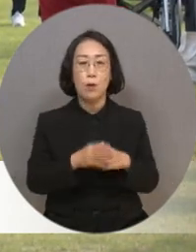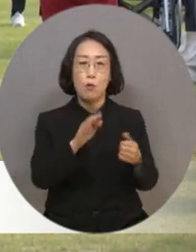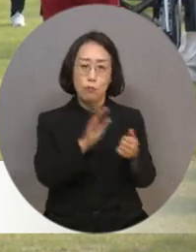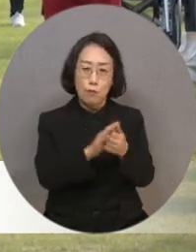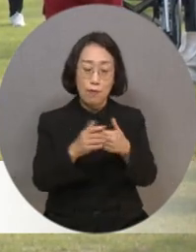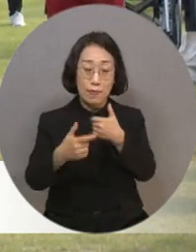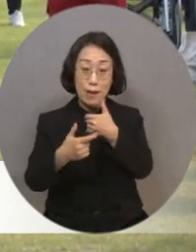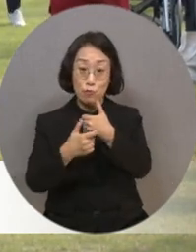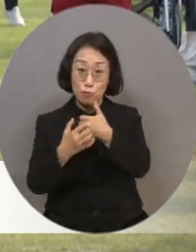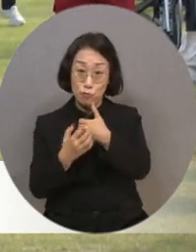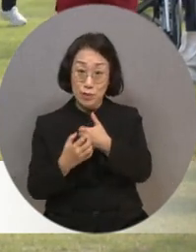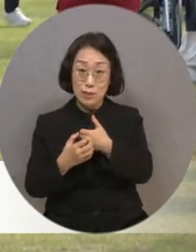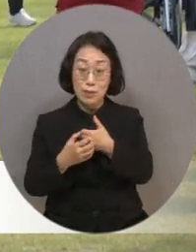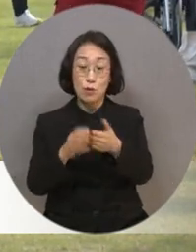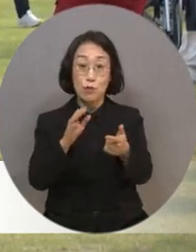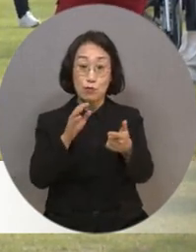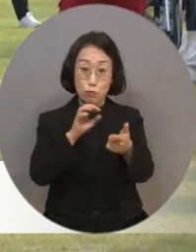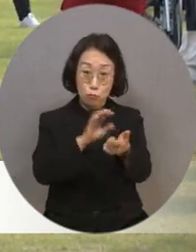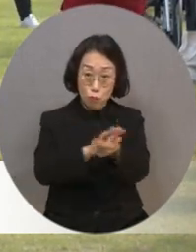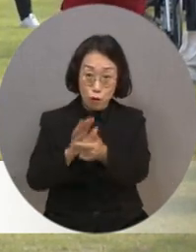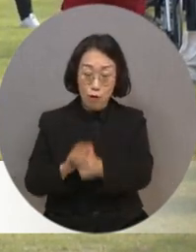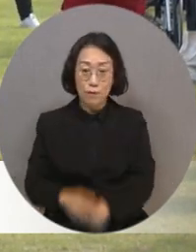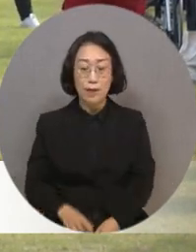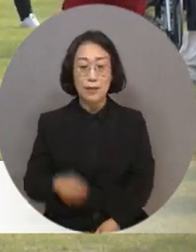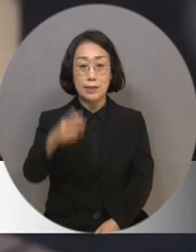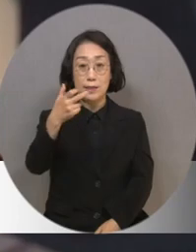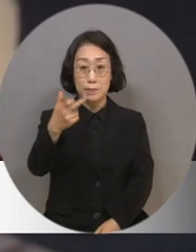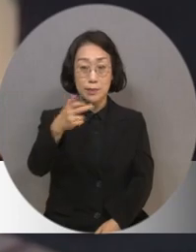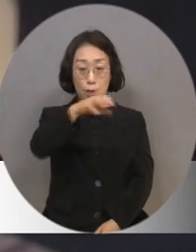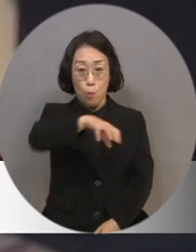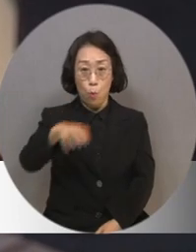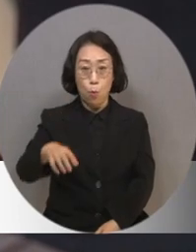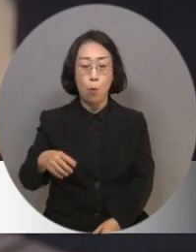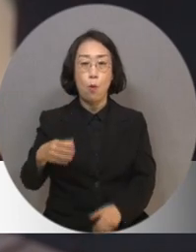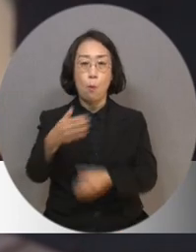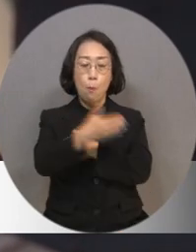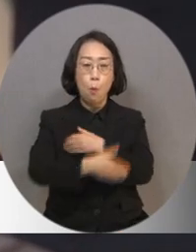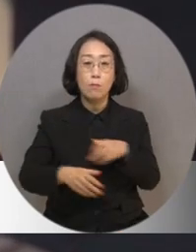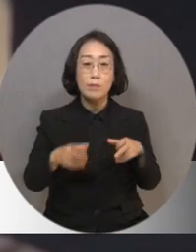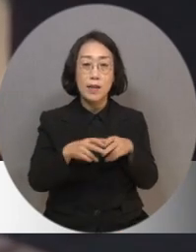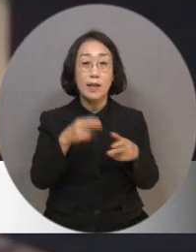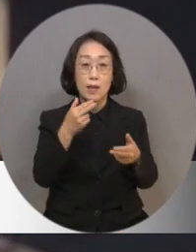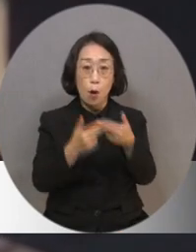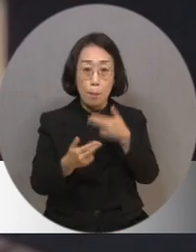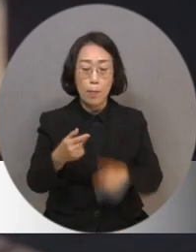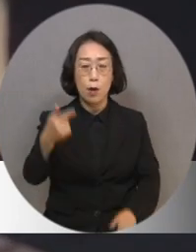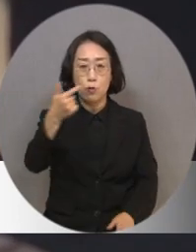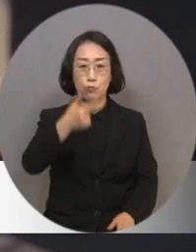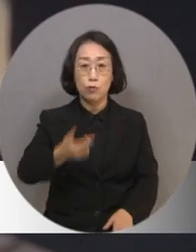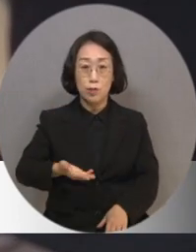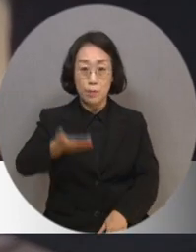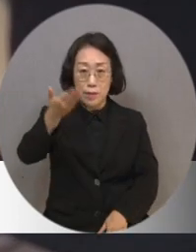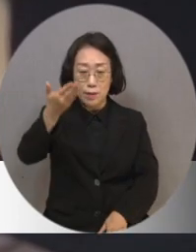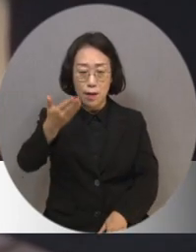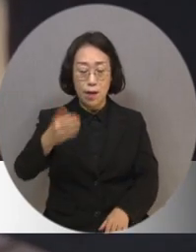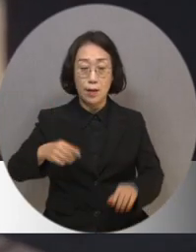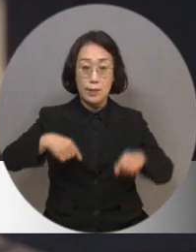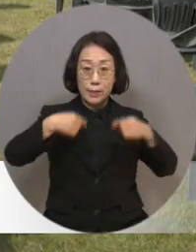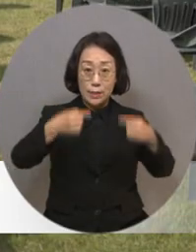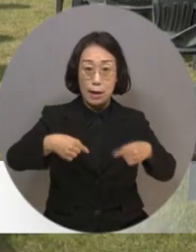후원하는 이번 대회는 전국 17개 시도 지체장애인협회 회원 6천여 명이 대거